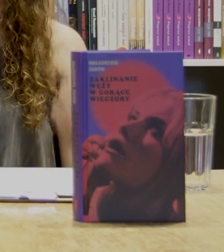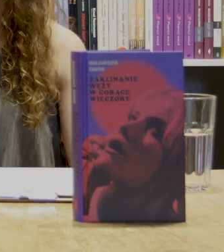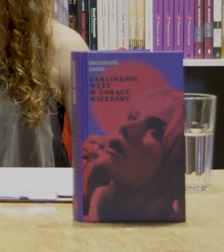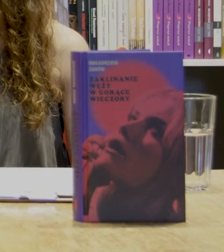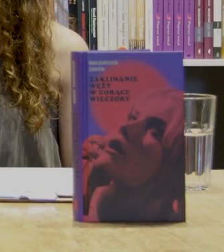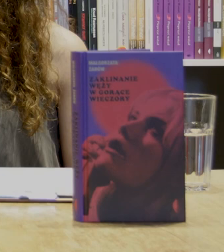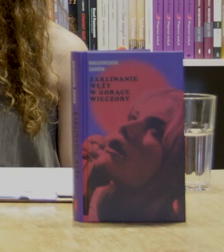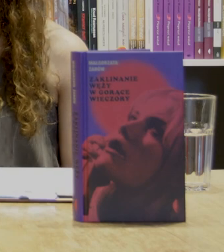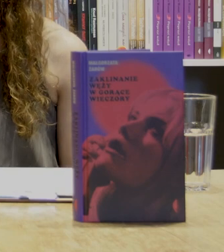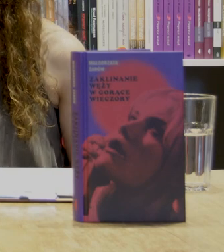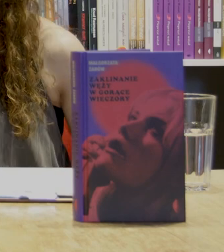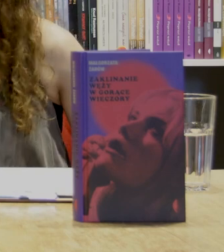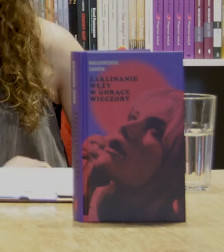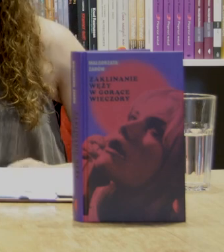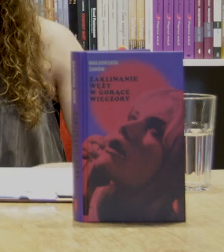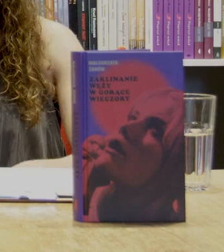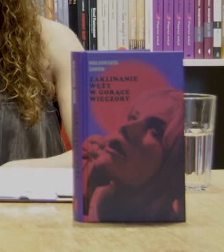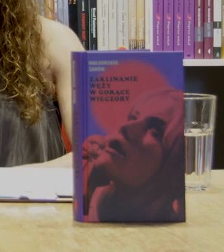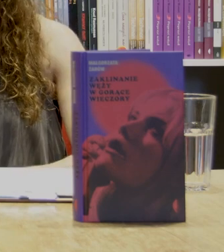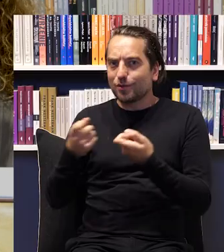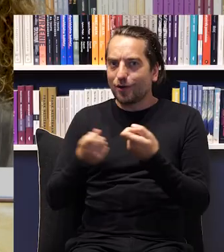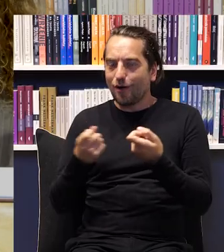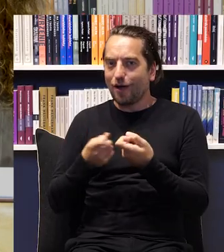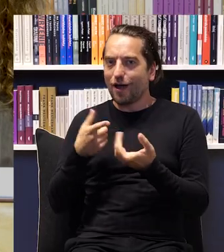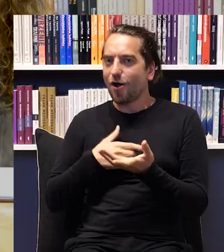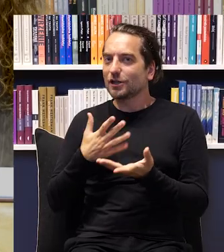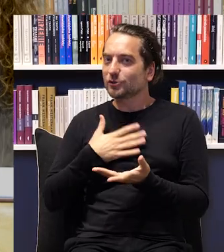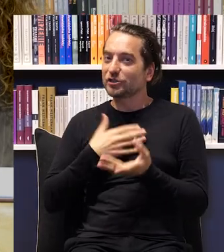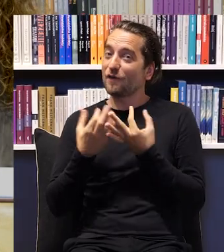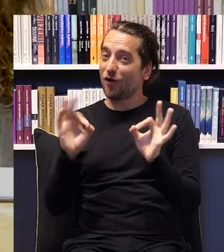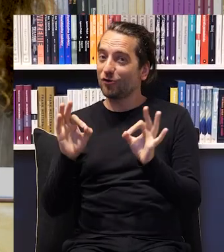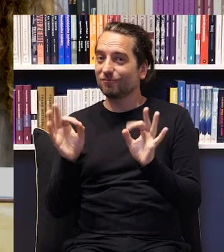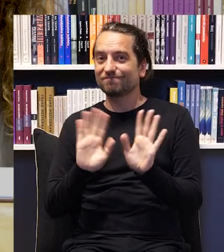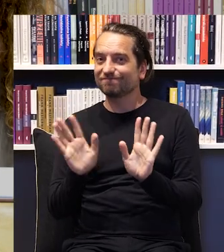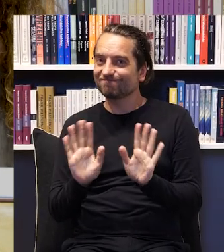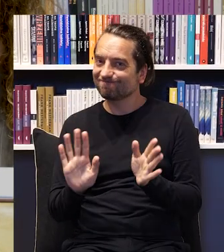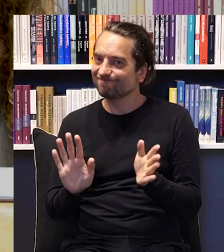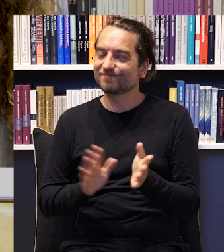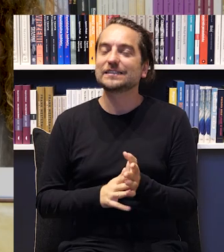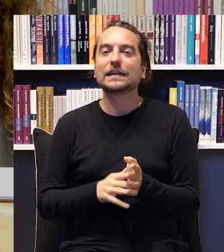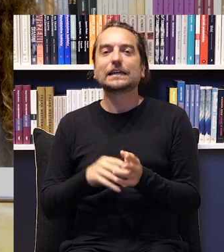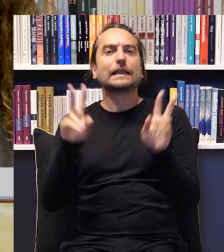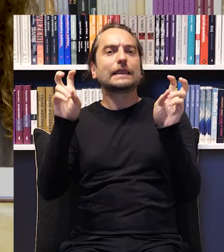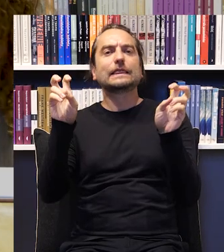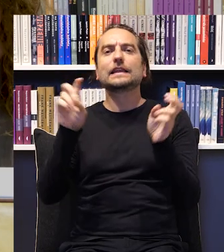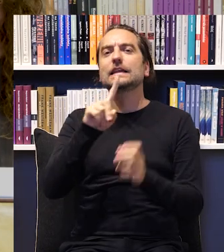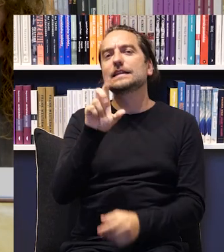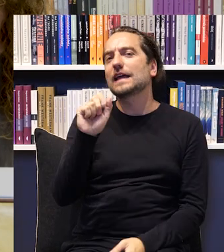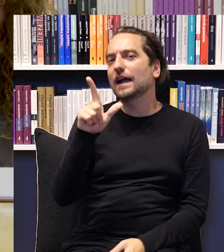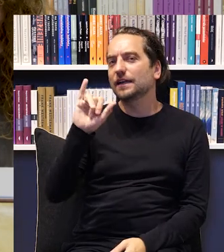tego przejmowania kontroli jest wolna. Ja tak trochę czytam tytuł tej książki, bo też o niego musimy zahaczyć, czyli Zaklinanie